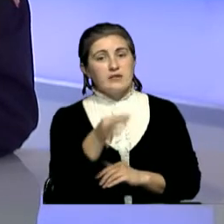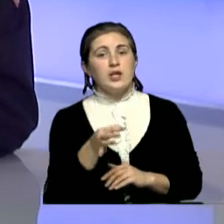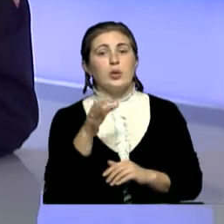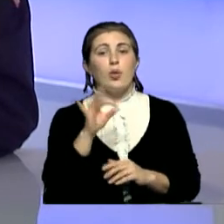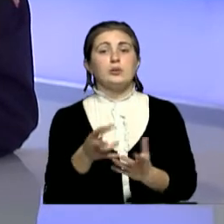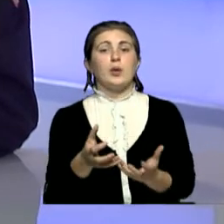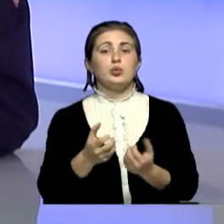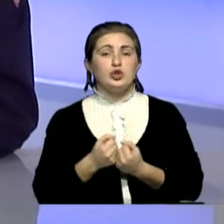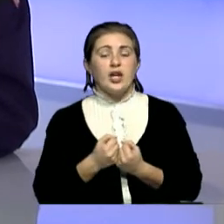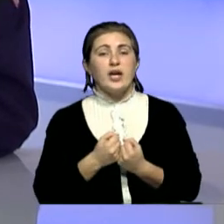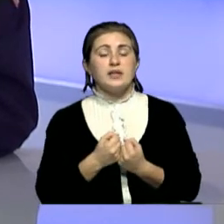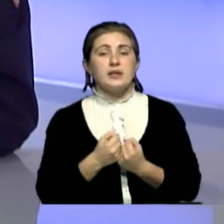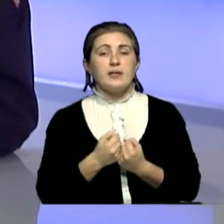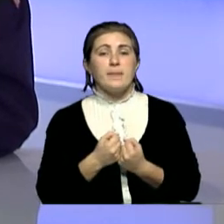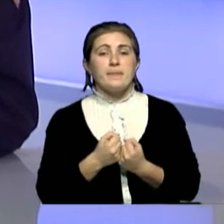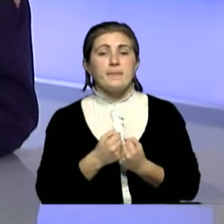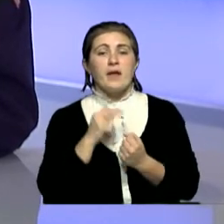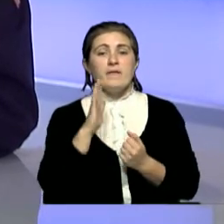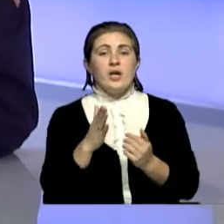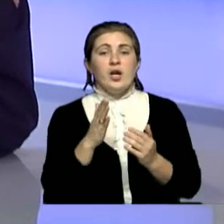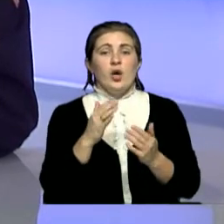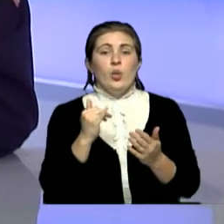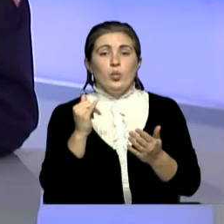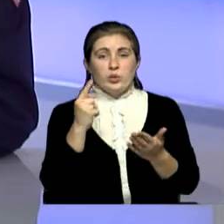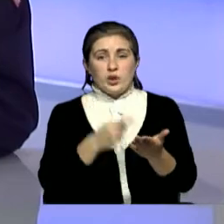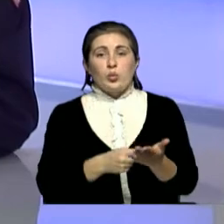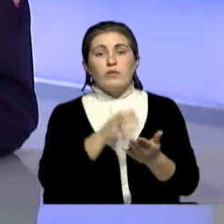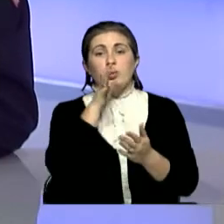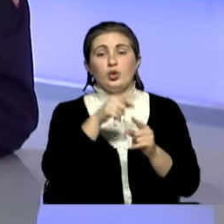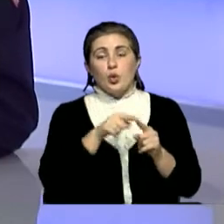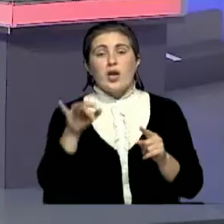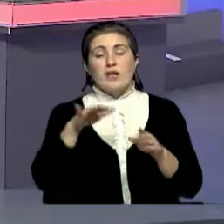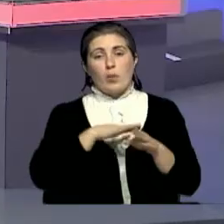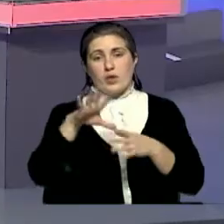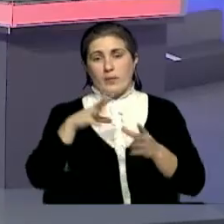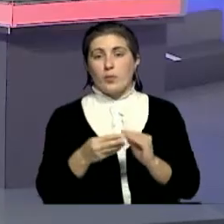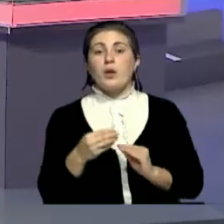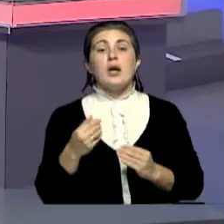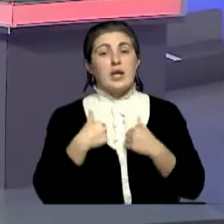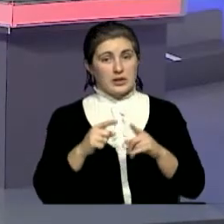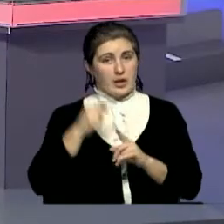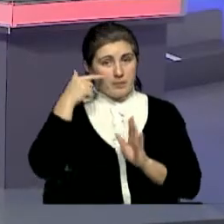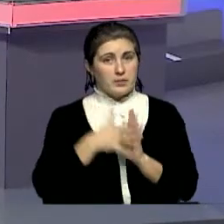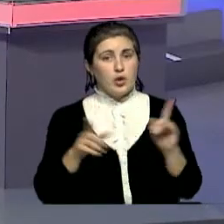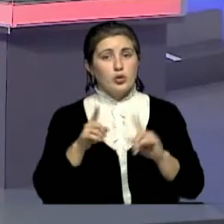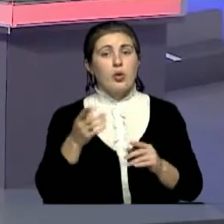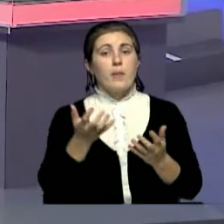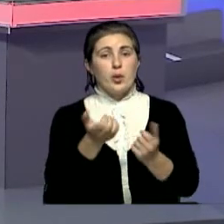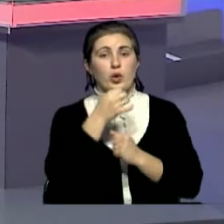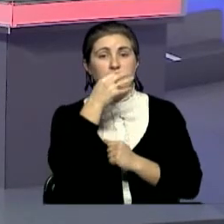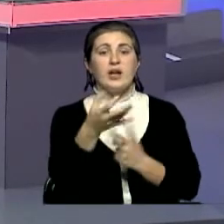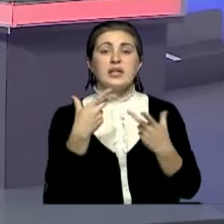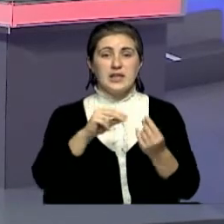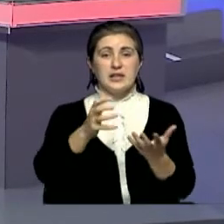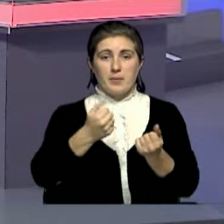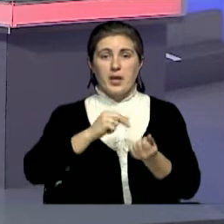получает в установленный срок и в полном объеме. То есть я так понимаю, что ему приходит потом ответ, где забрать эту